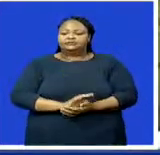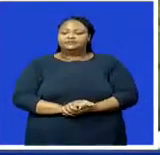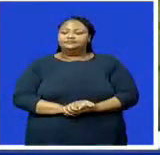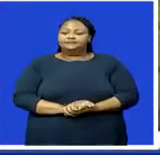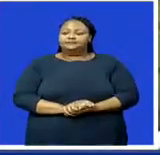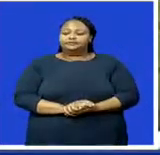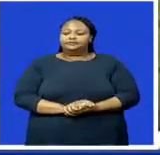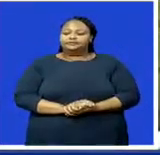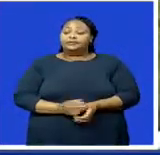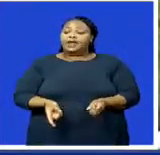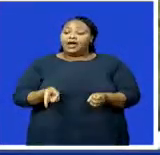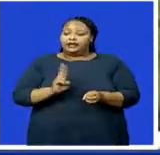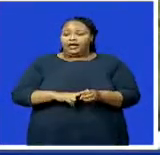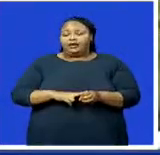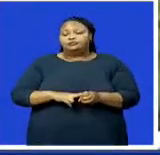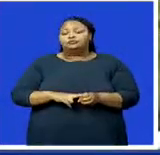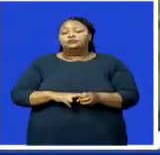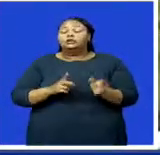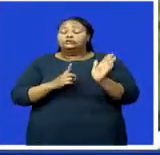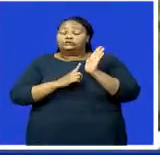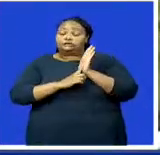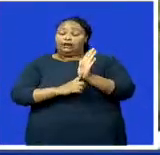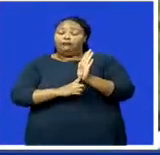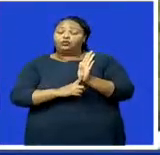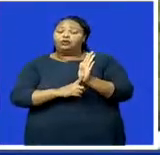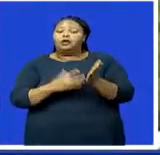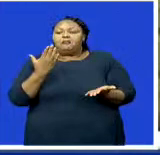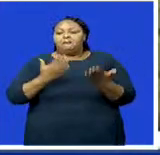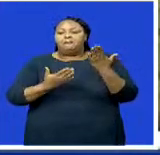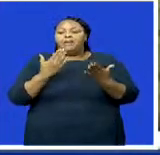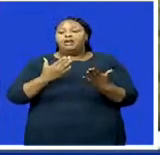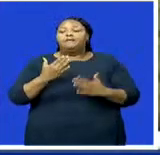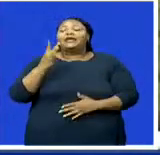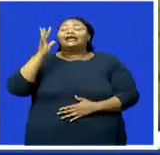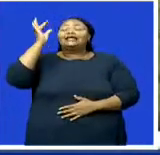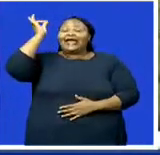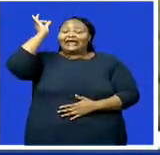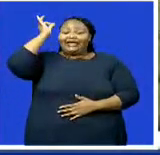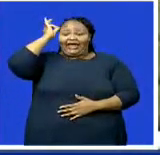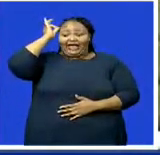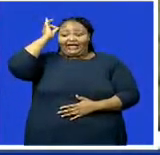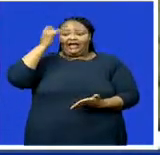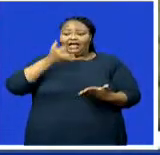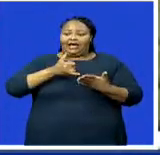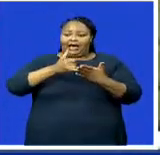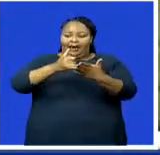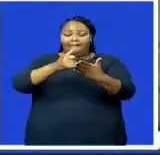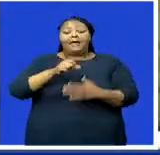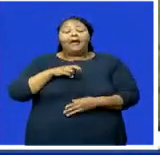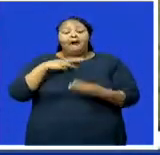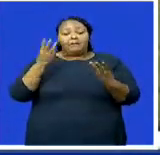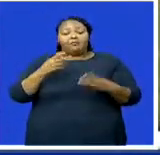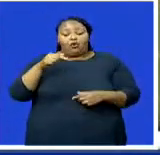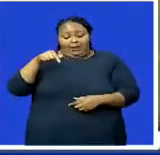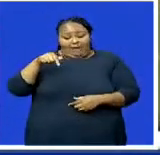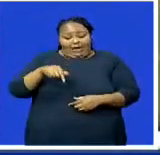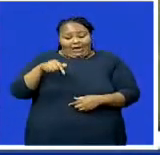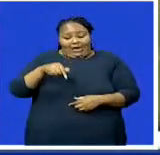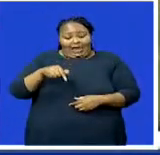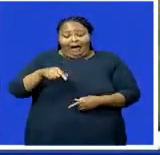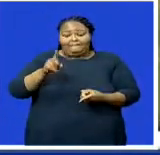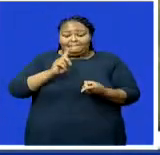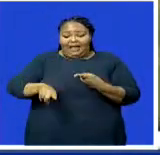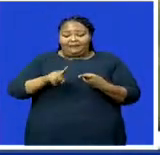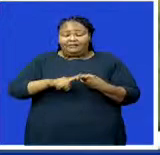isikhathi ukhanze ukuthi kune King's Cup. Le King's Cup sifuna kusihlale lakhaya. Ayiwinwe ngama-professionals alakhaya. Bangedimandi bantu